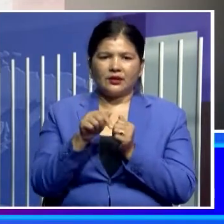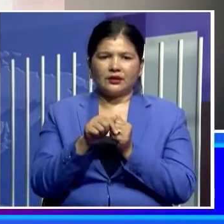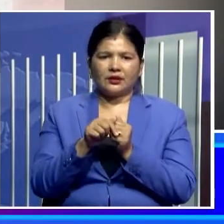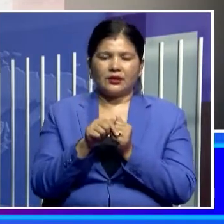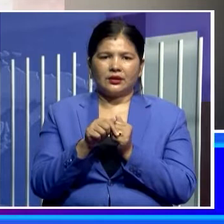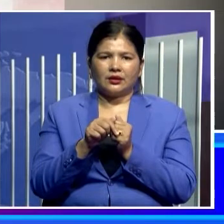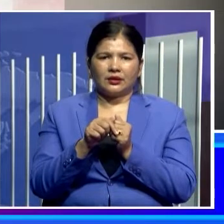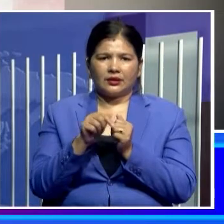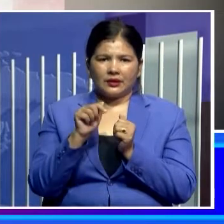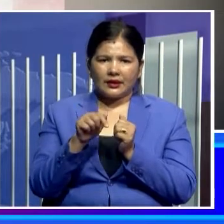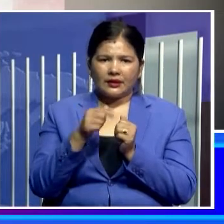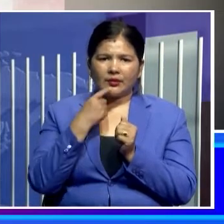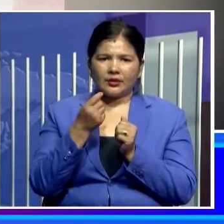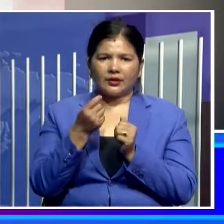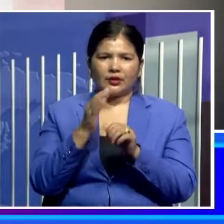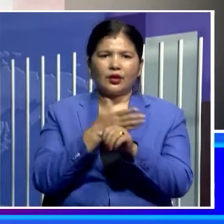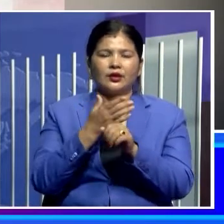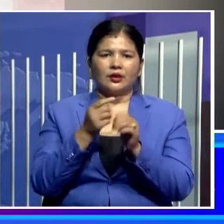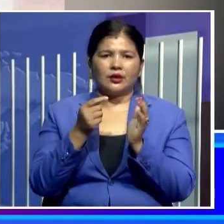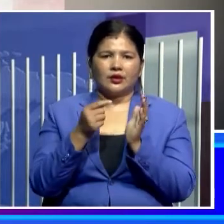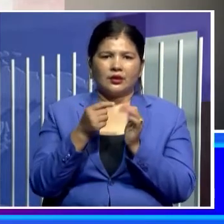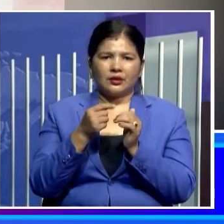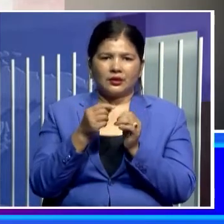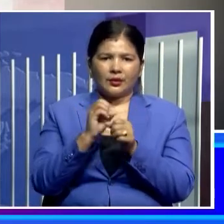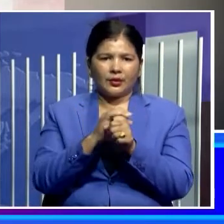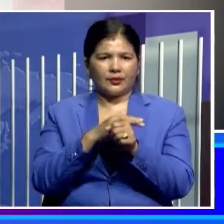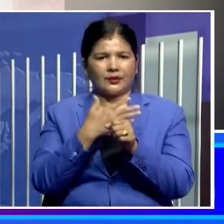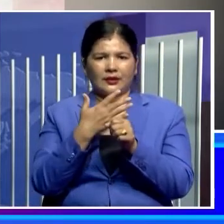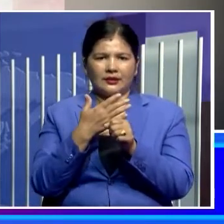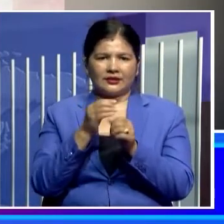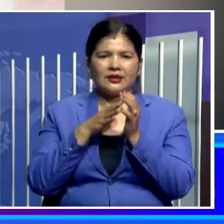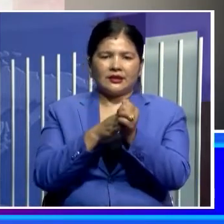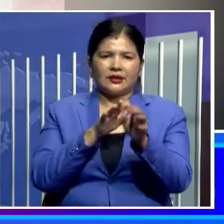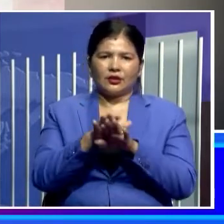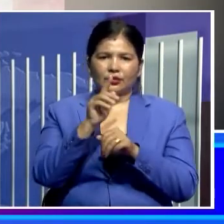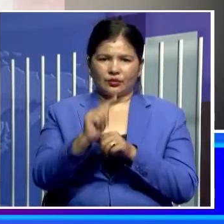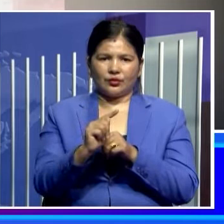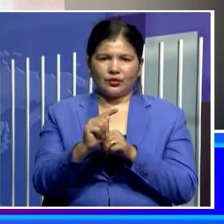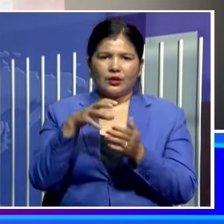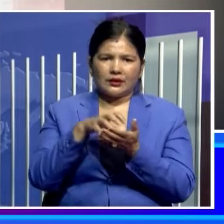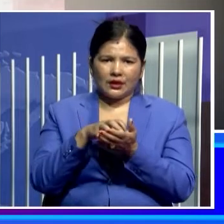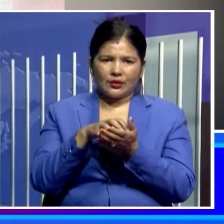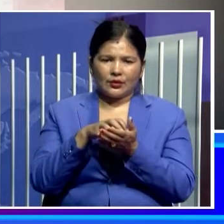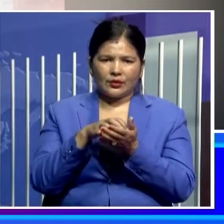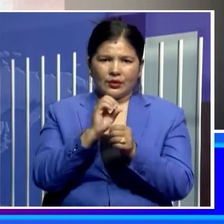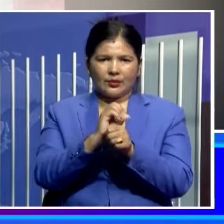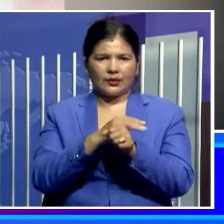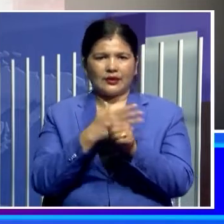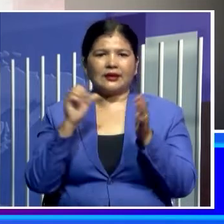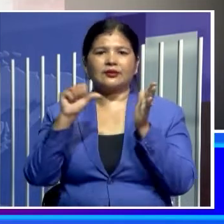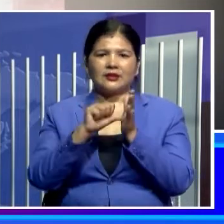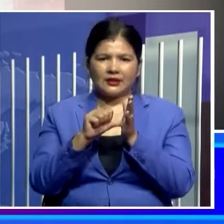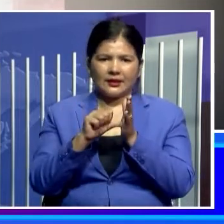अघि यहाँले भने जस्तो अलि प्रभावशाली नेताहरूको ठाउँ, प्रभावशाली नेताहरूको